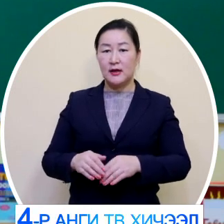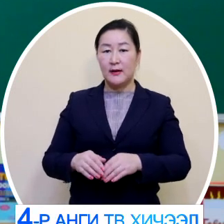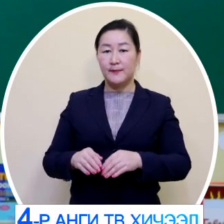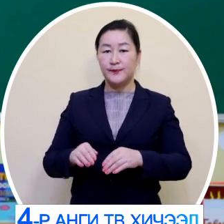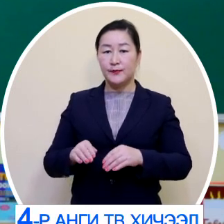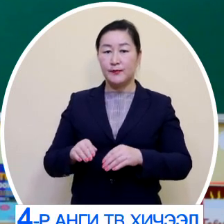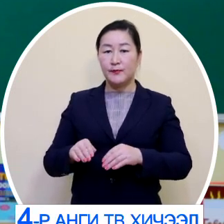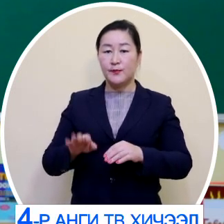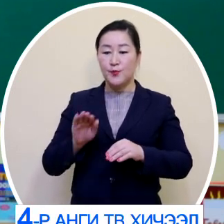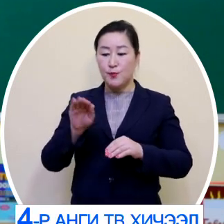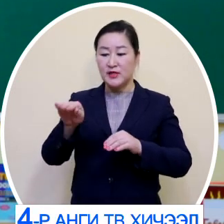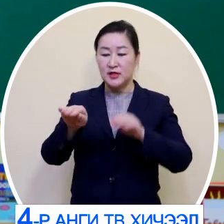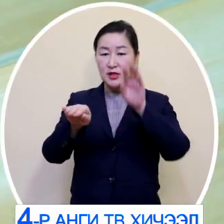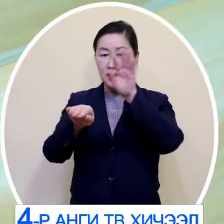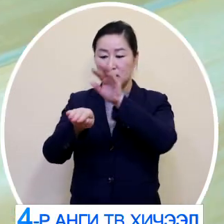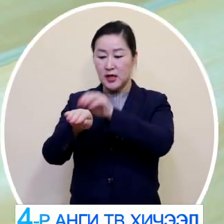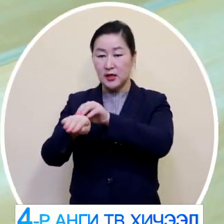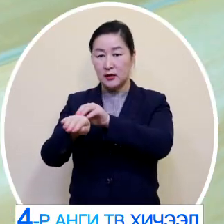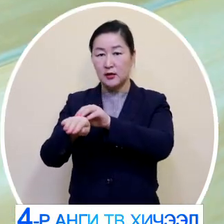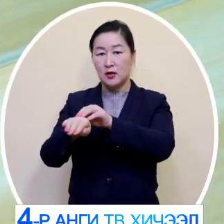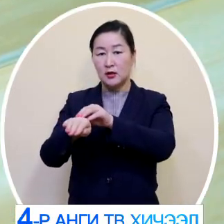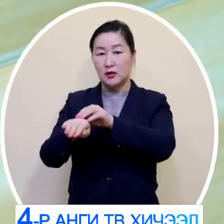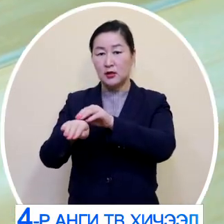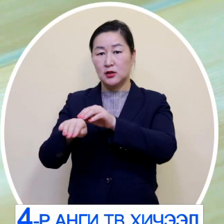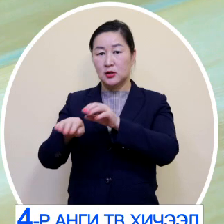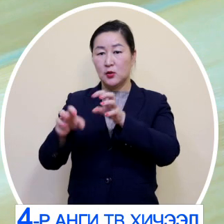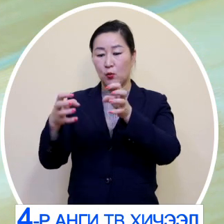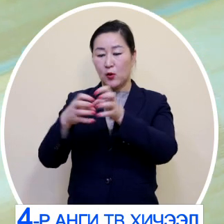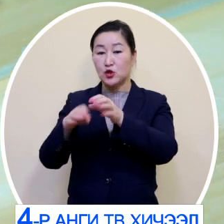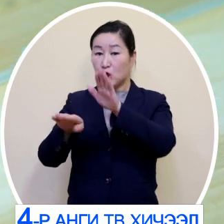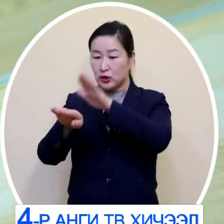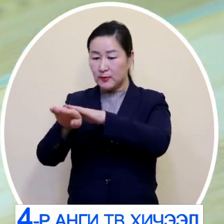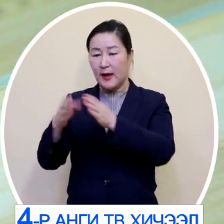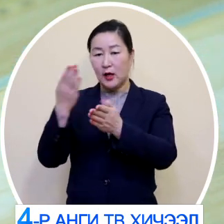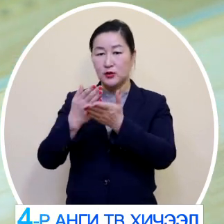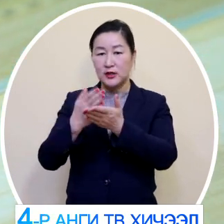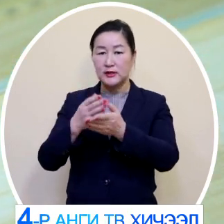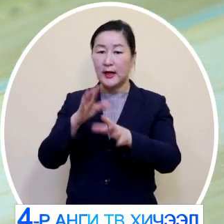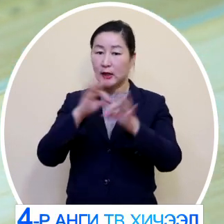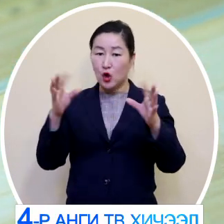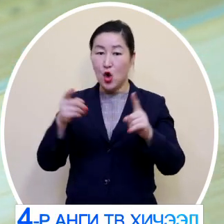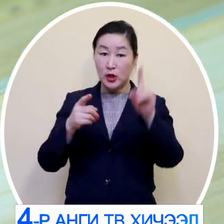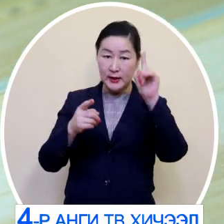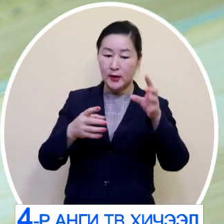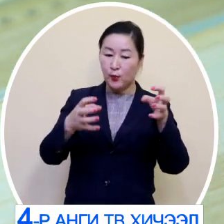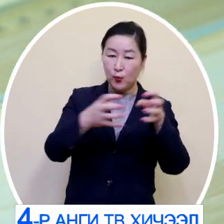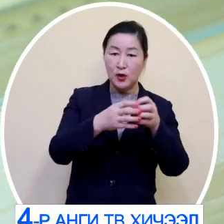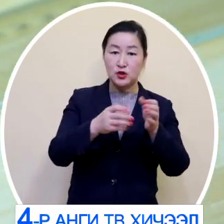би соронц байрлуулсан учраас надад бас өөр нэг соронц хэрэгтэй байх тийм үү? За.